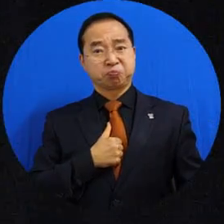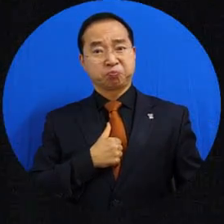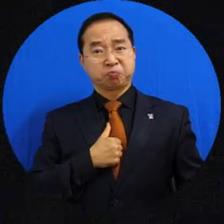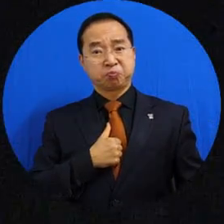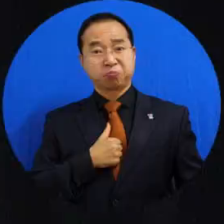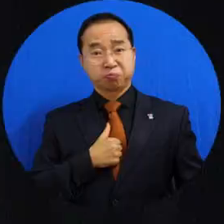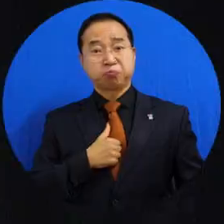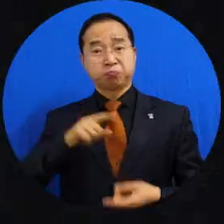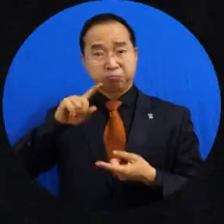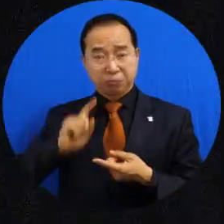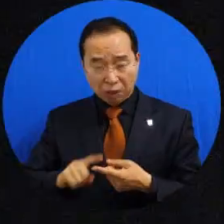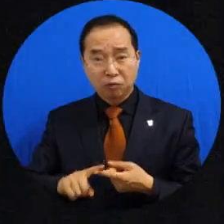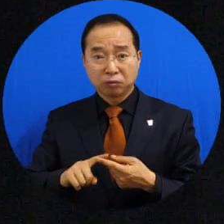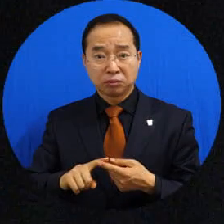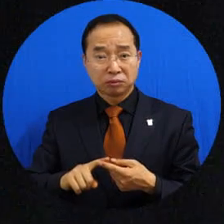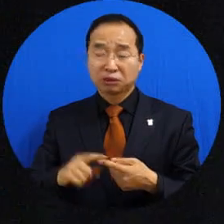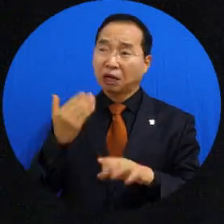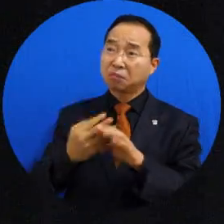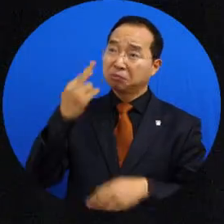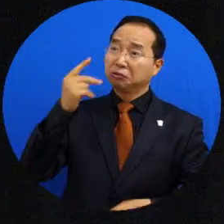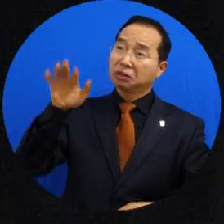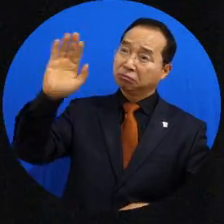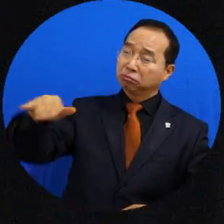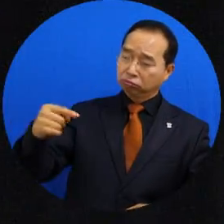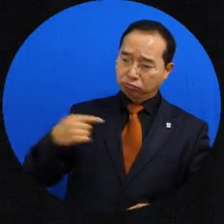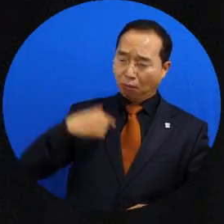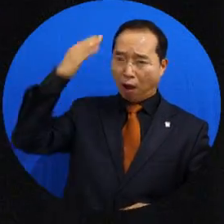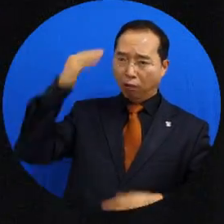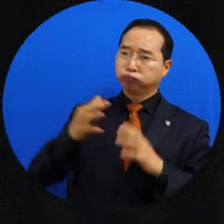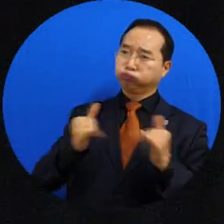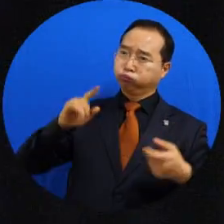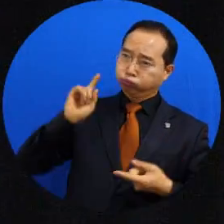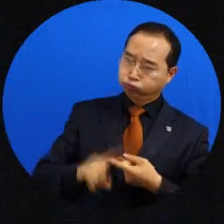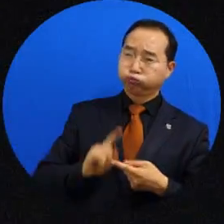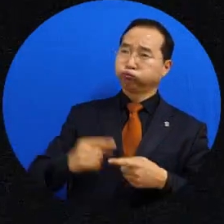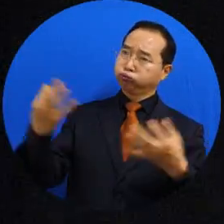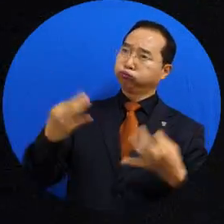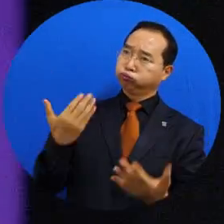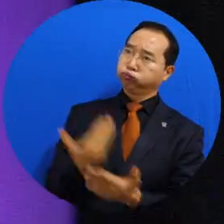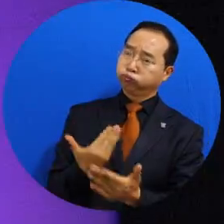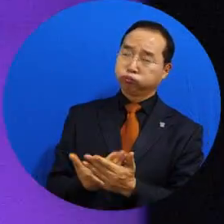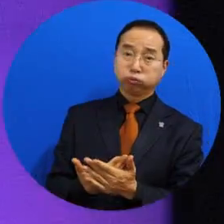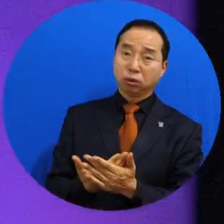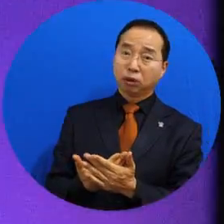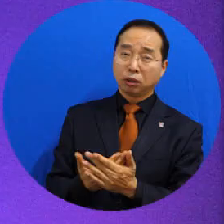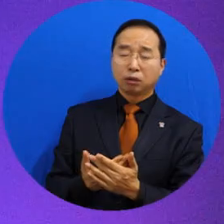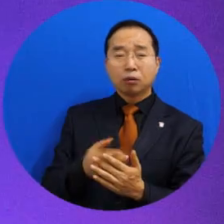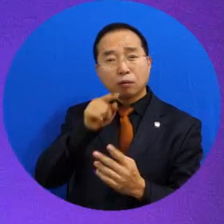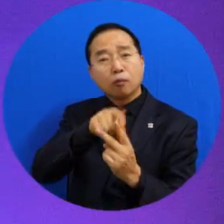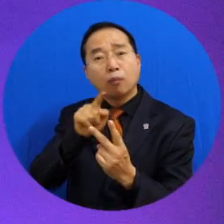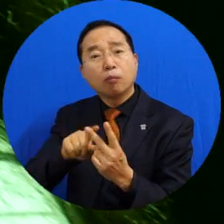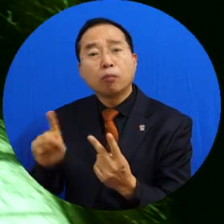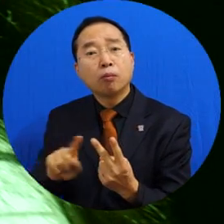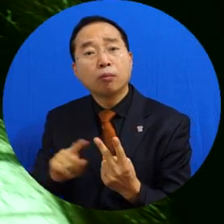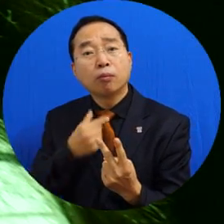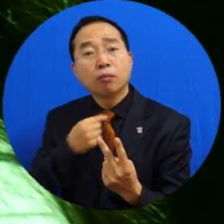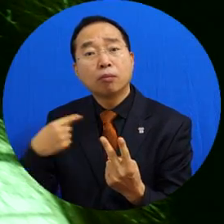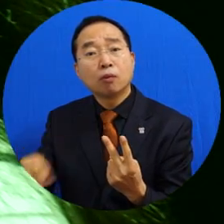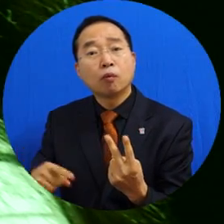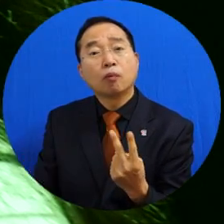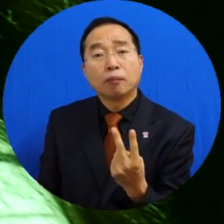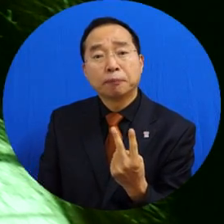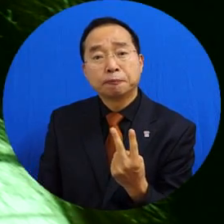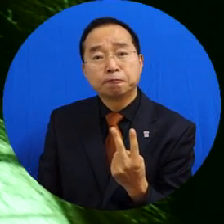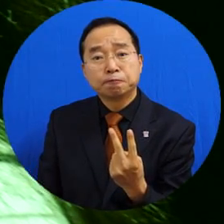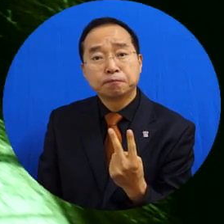생각하고 여러분 주변에 있는 미국 사람들이 자신을 있는 그대로 받아주기를 기대할 뿐이시겠어요?